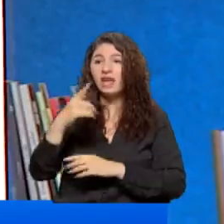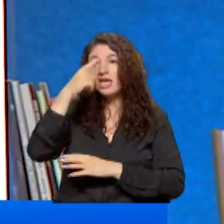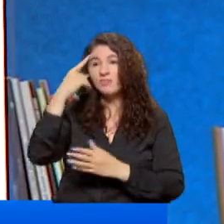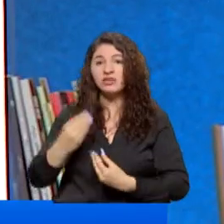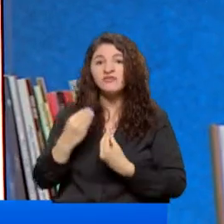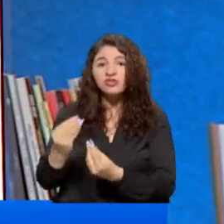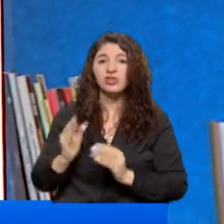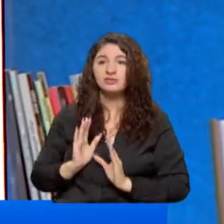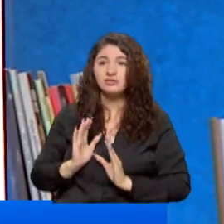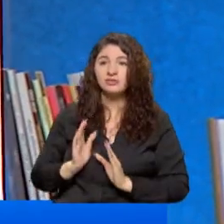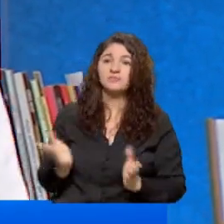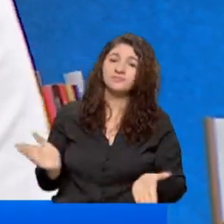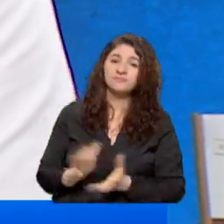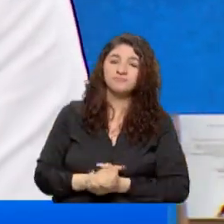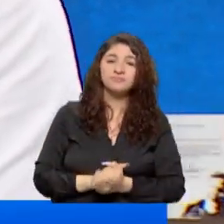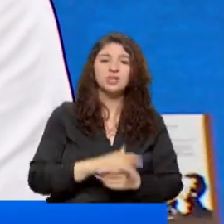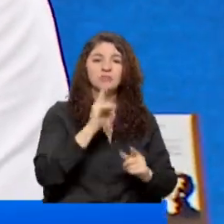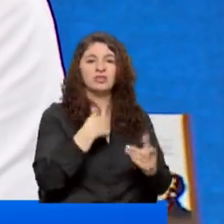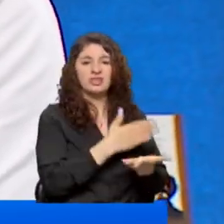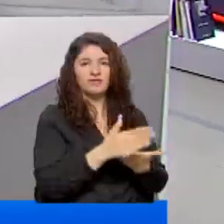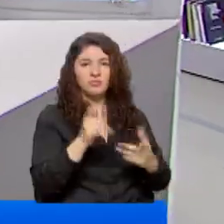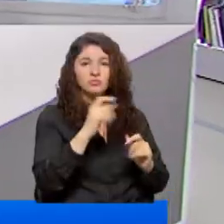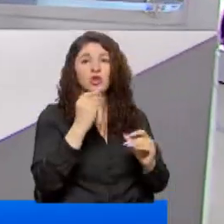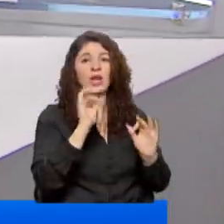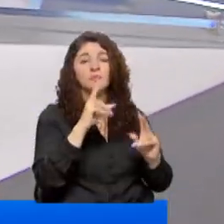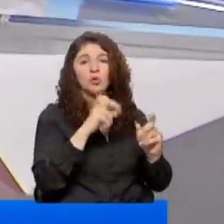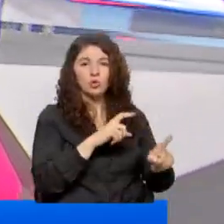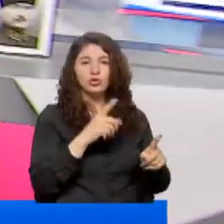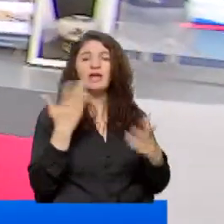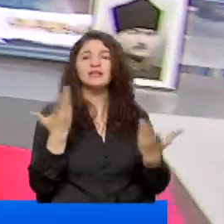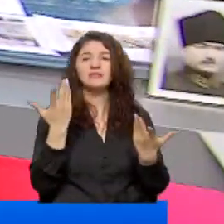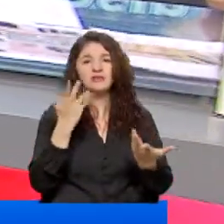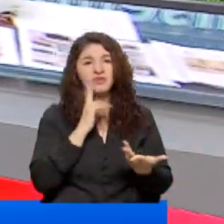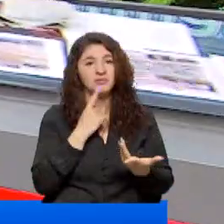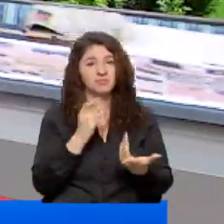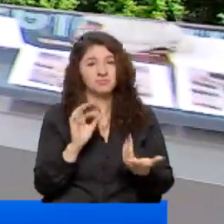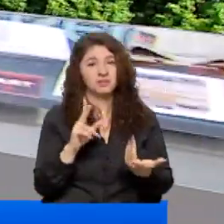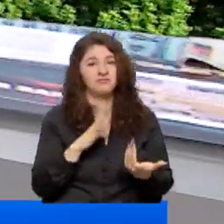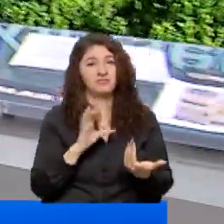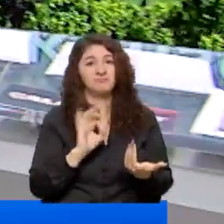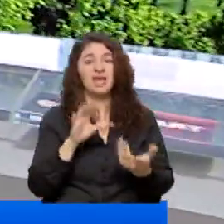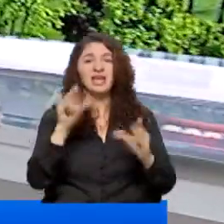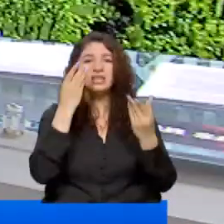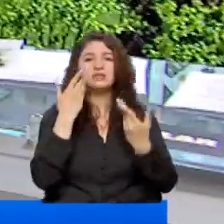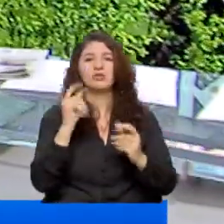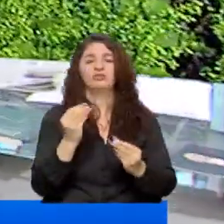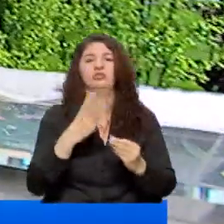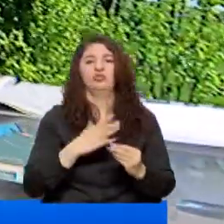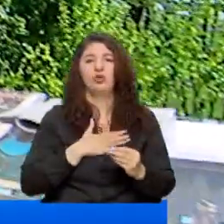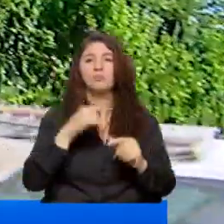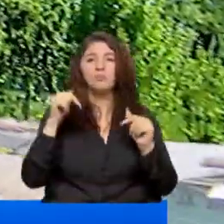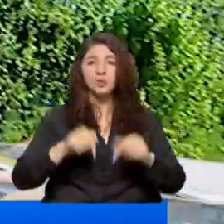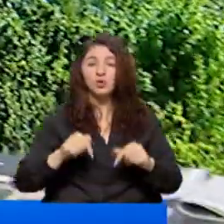imkanı da sunacak sirke Buna devam edeceğiz önemli bir konuda sefer dediğim gibi var değil mi herkes izlesin istiyorum